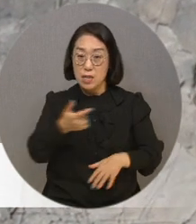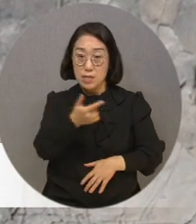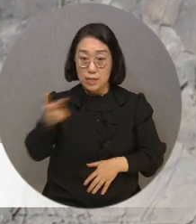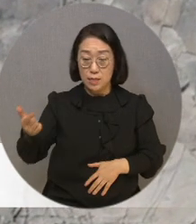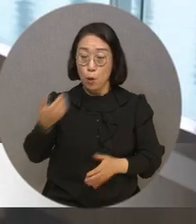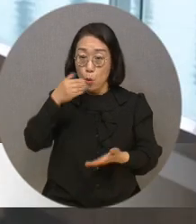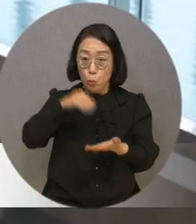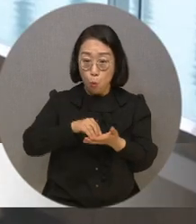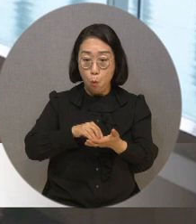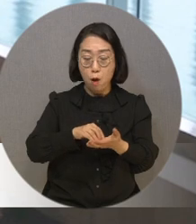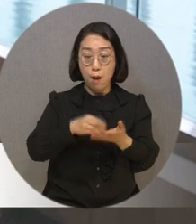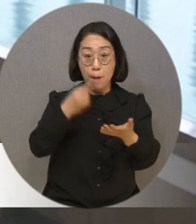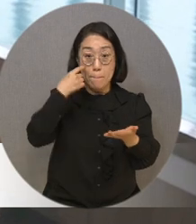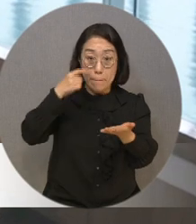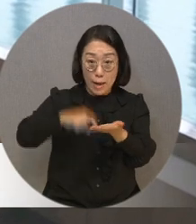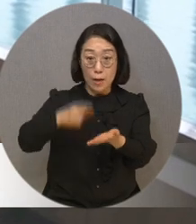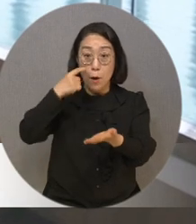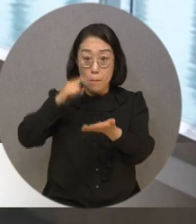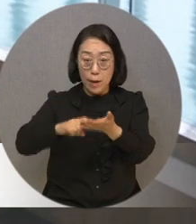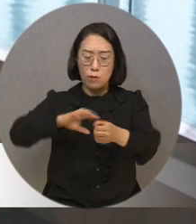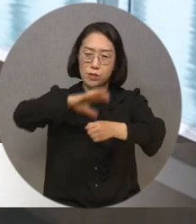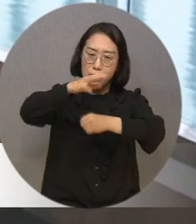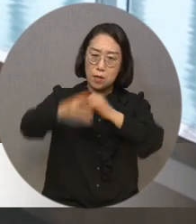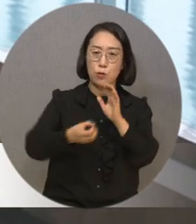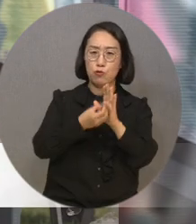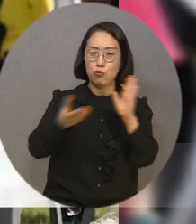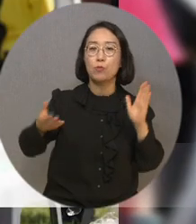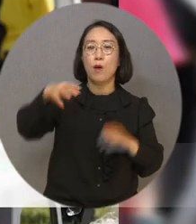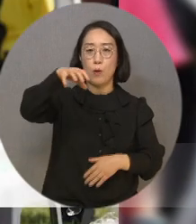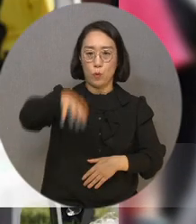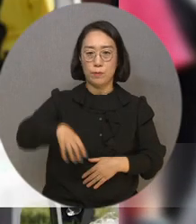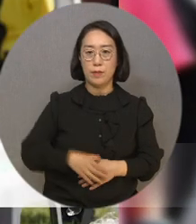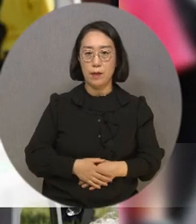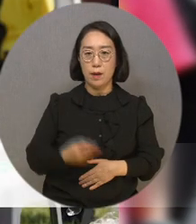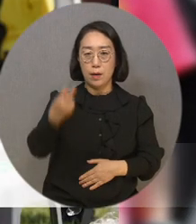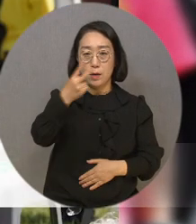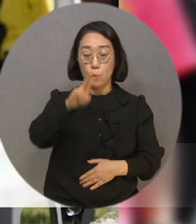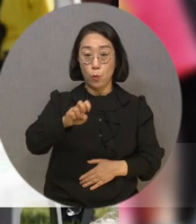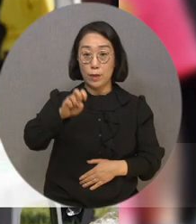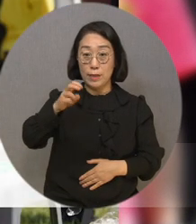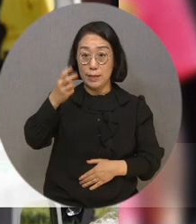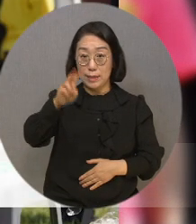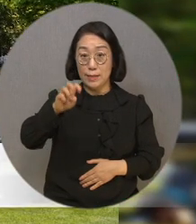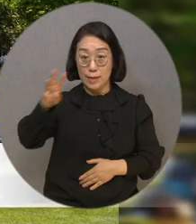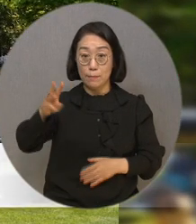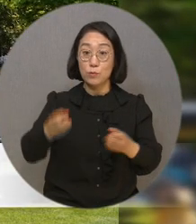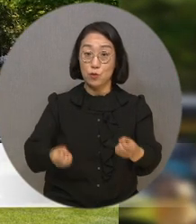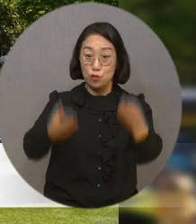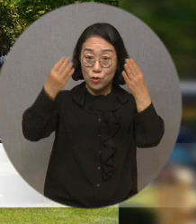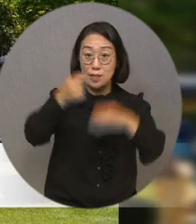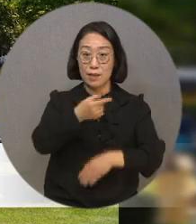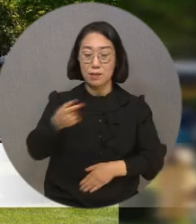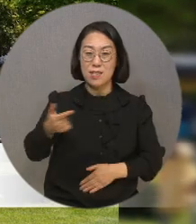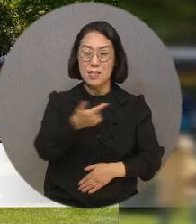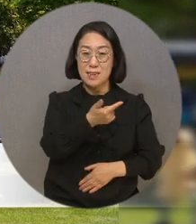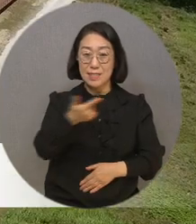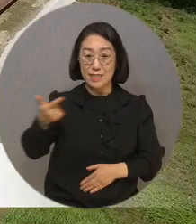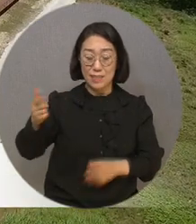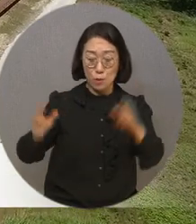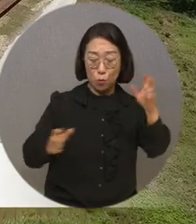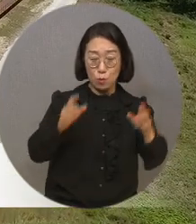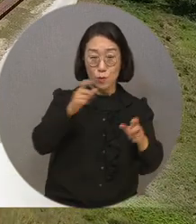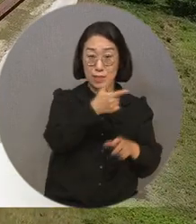지역에서 발견된 세계적인 공룡 화석지입니다. 2023 해남어린이 공룡대축제는 실물 크기 공룡이